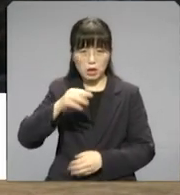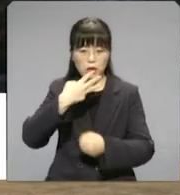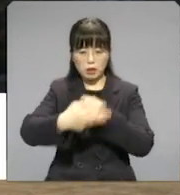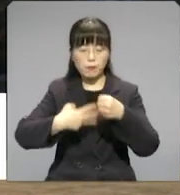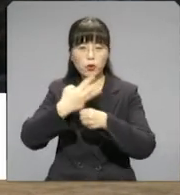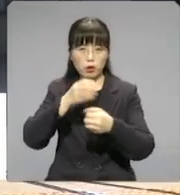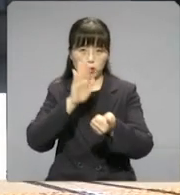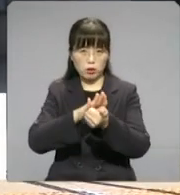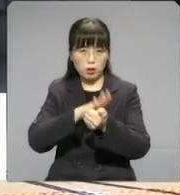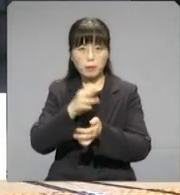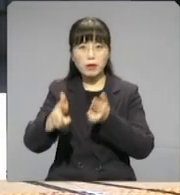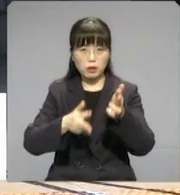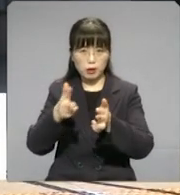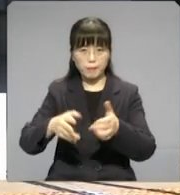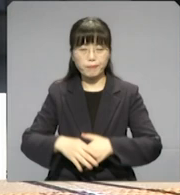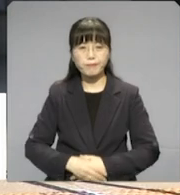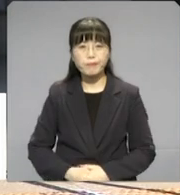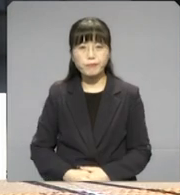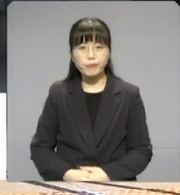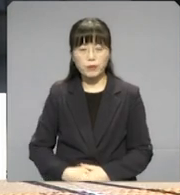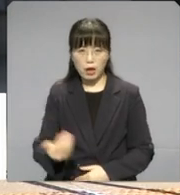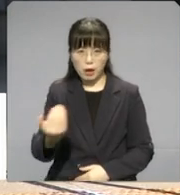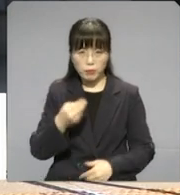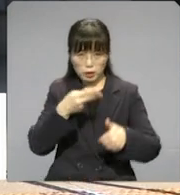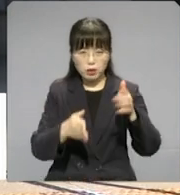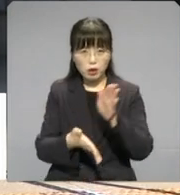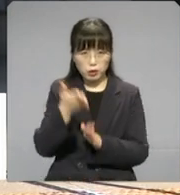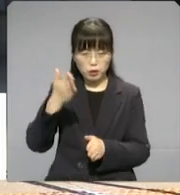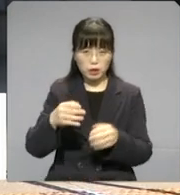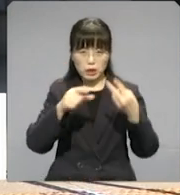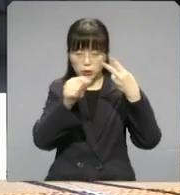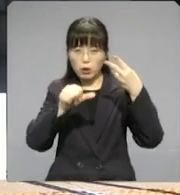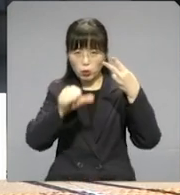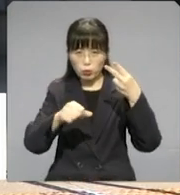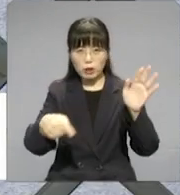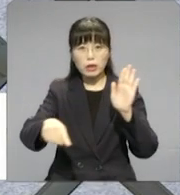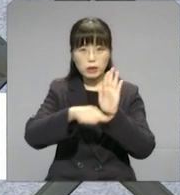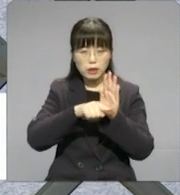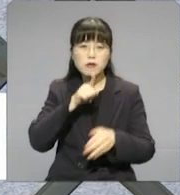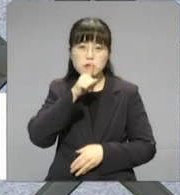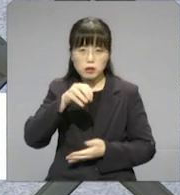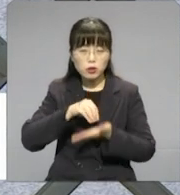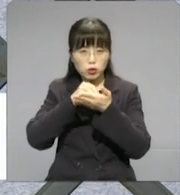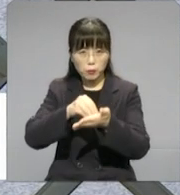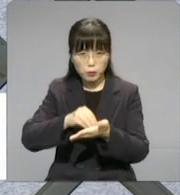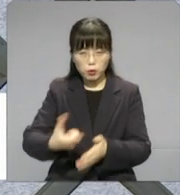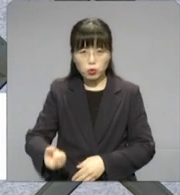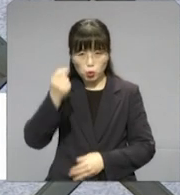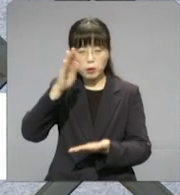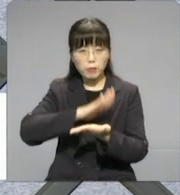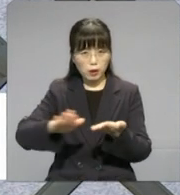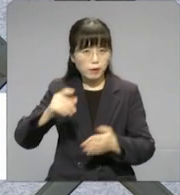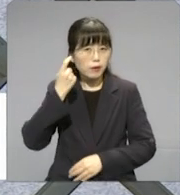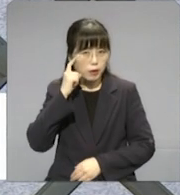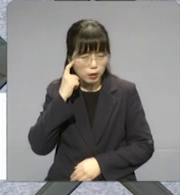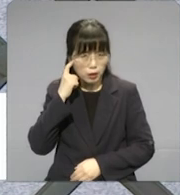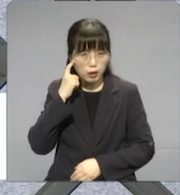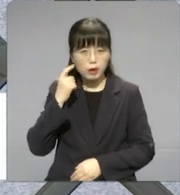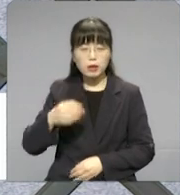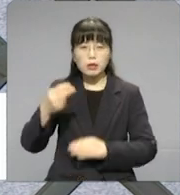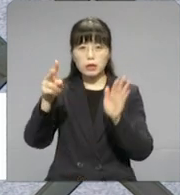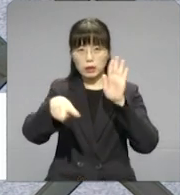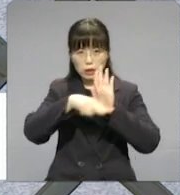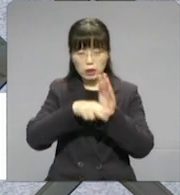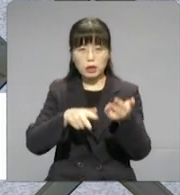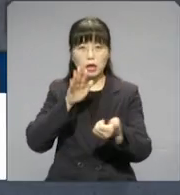3년간 지원하는 사업입니다. 앞서 인천시는 지난 5일 1단계 신청 접수가 조기 마감된 것을 감안해